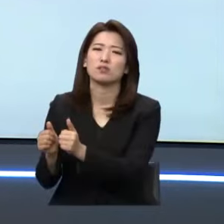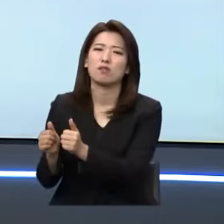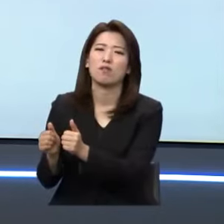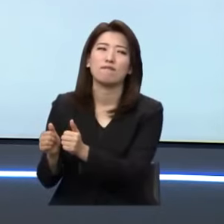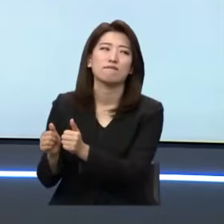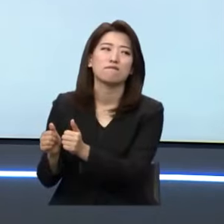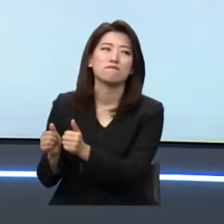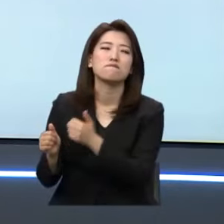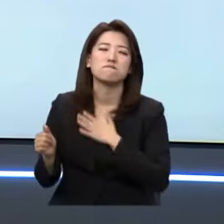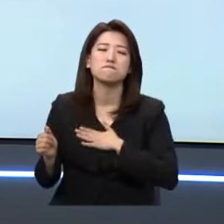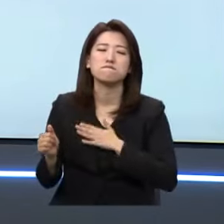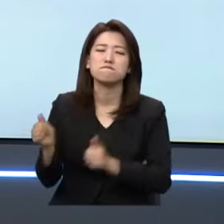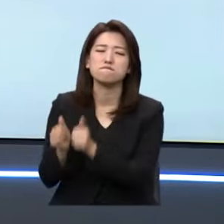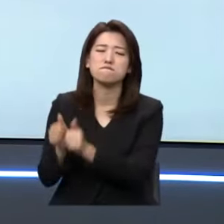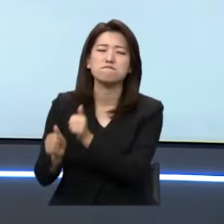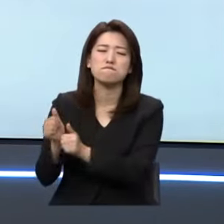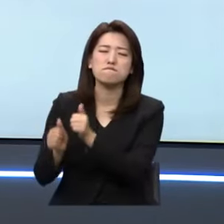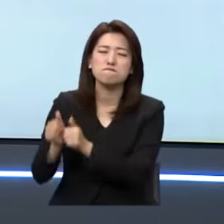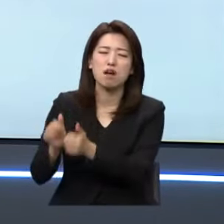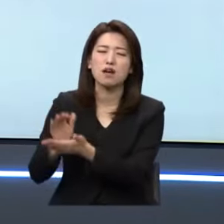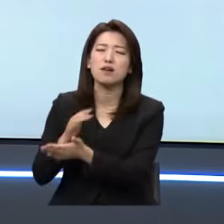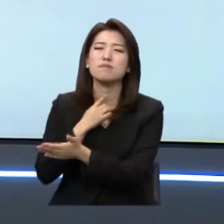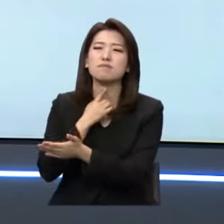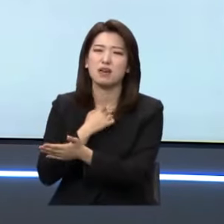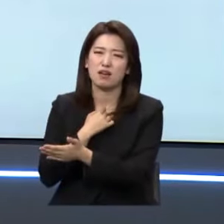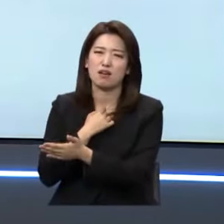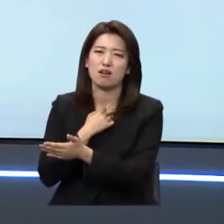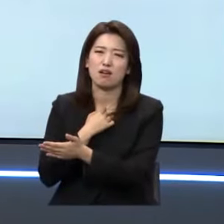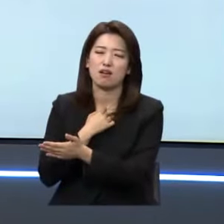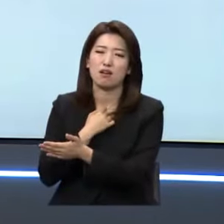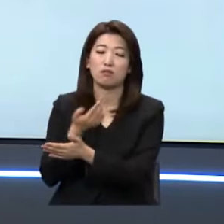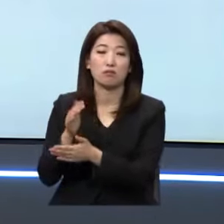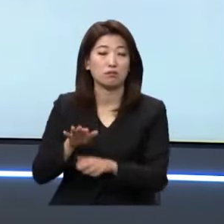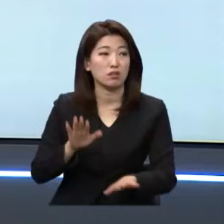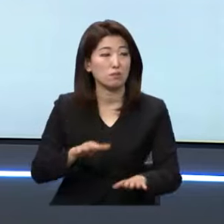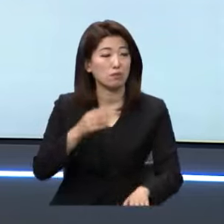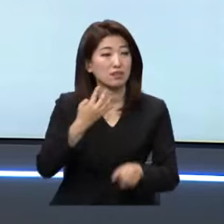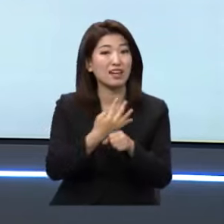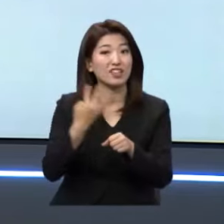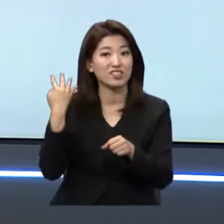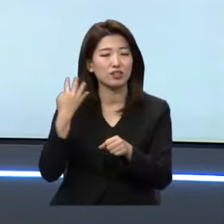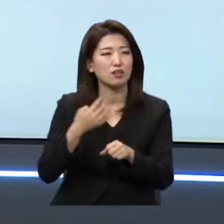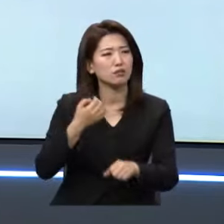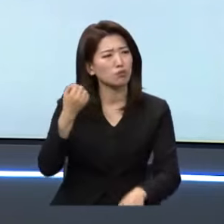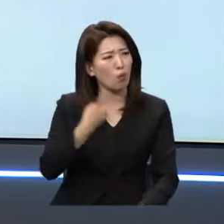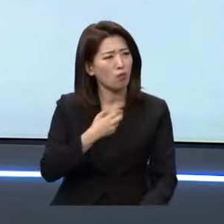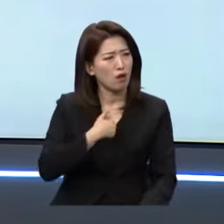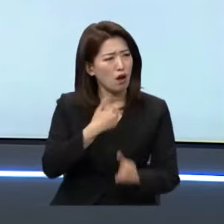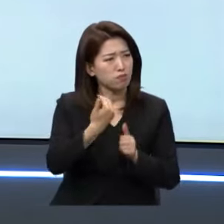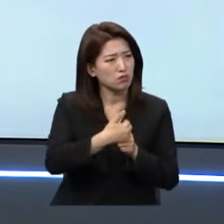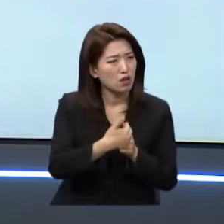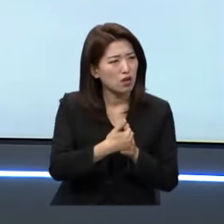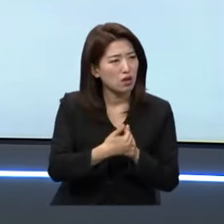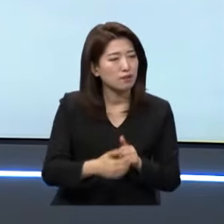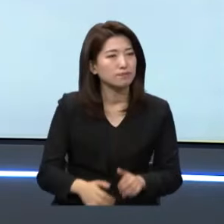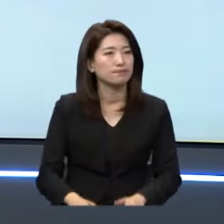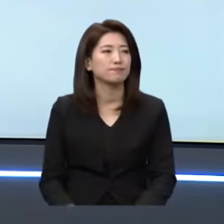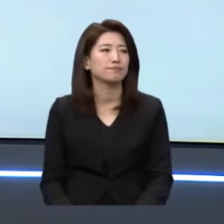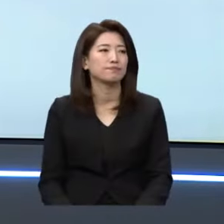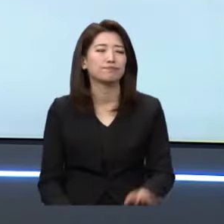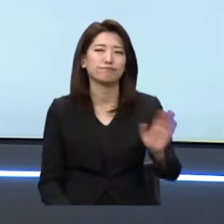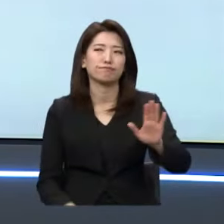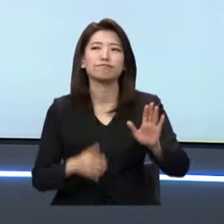이번엔 제가 사랑하고 저를 원하는 고향땅에서 일하고 싶다라고 2020년입니다 요번이 아니에요 2020년에